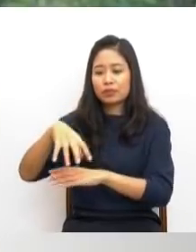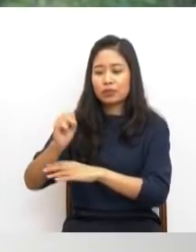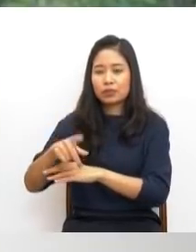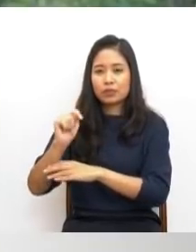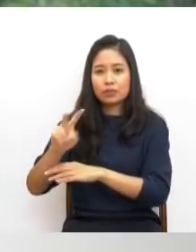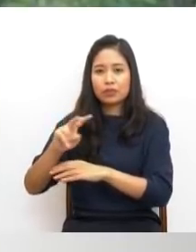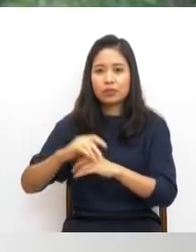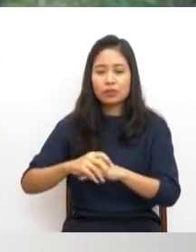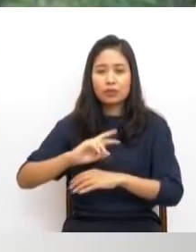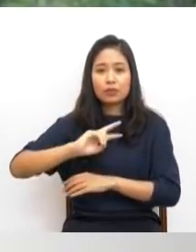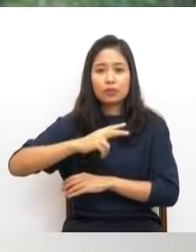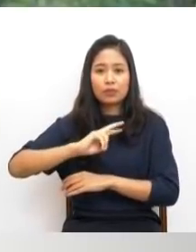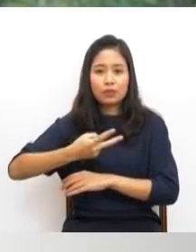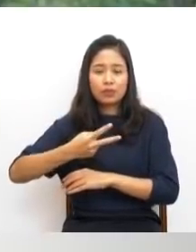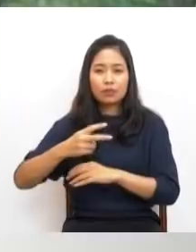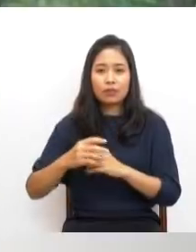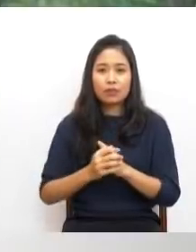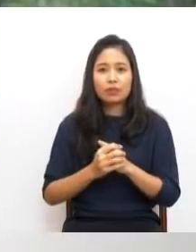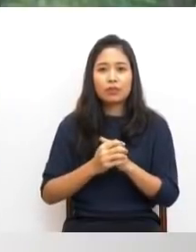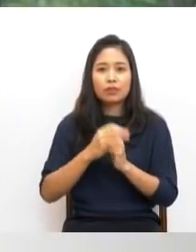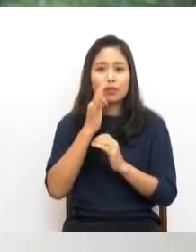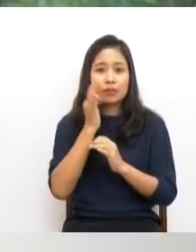านพร้อมด้วยคุณเมธาวีภูมิรินล้ามภาษ